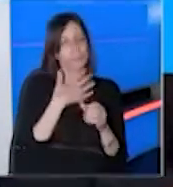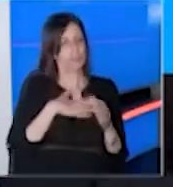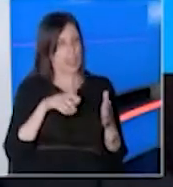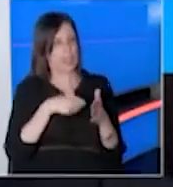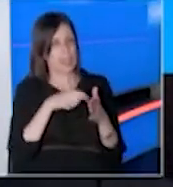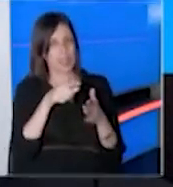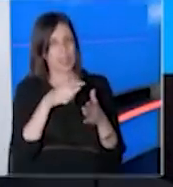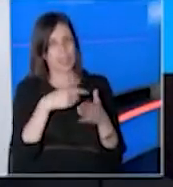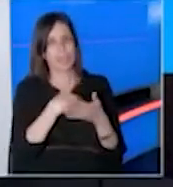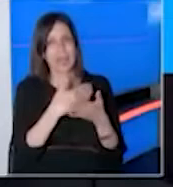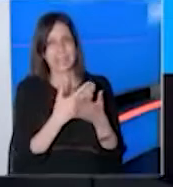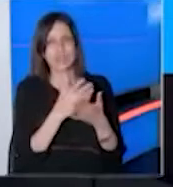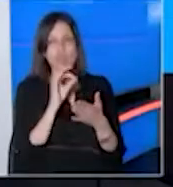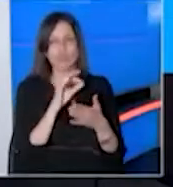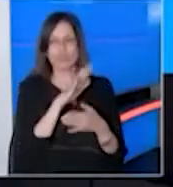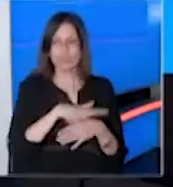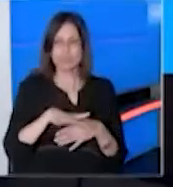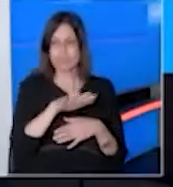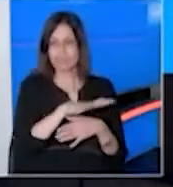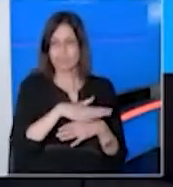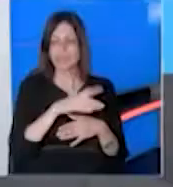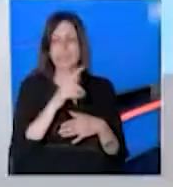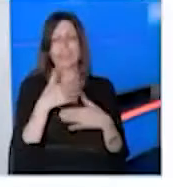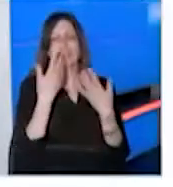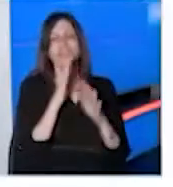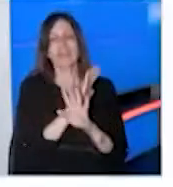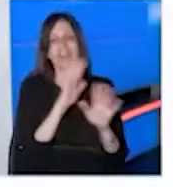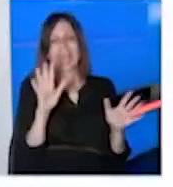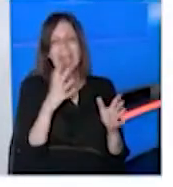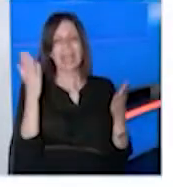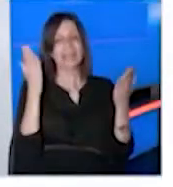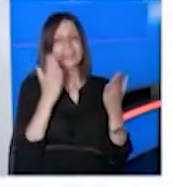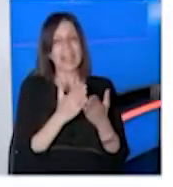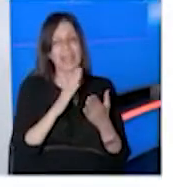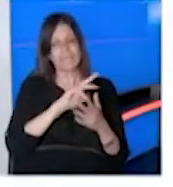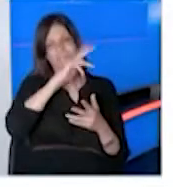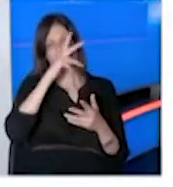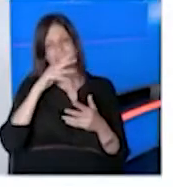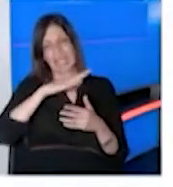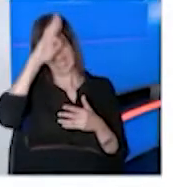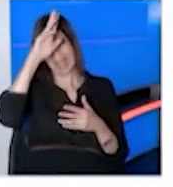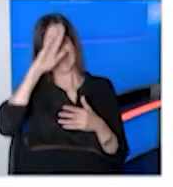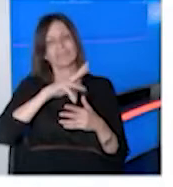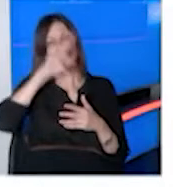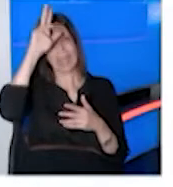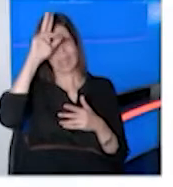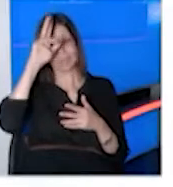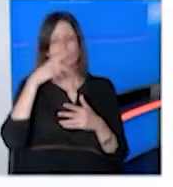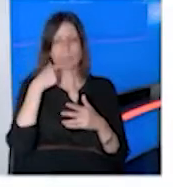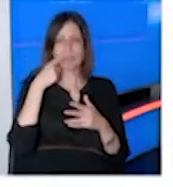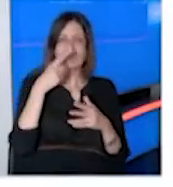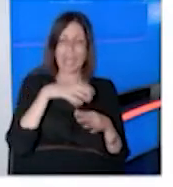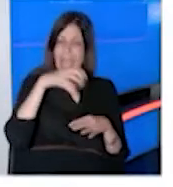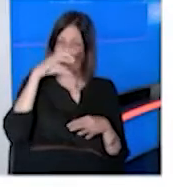שאזורי פריסת פוטו-וולטאי על הקרקע, מותרת אך ורק בנגב וגליל. נו, סבבה, אמרתי ערד, אמרתי דימונה. לא, מאה אחוז. בוא